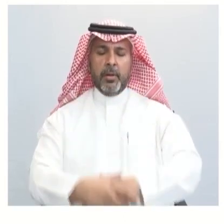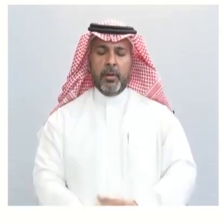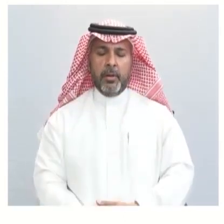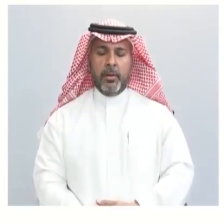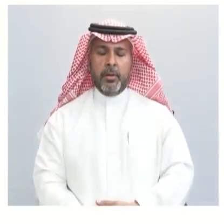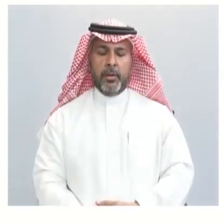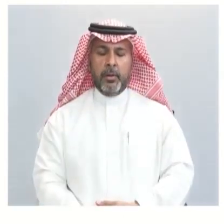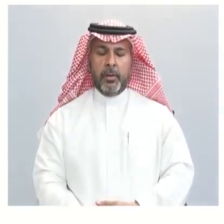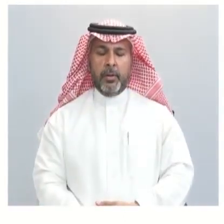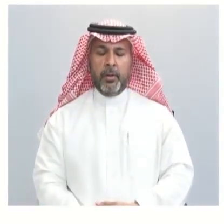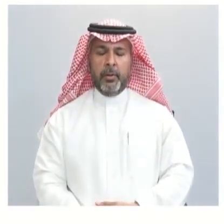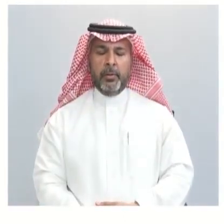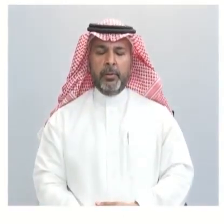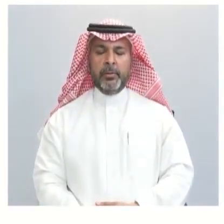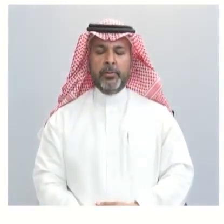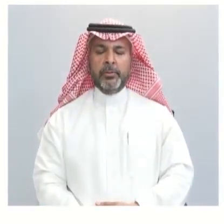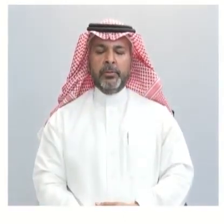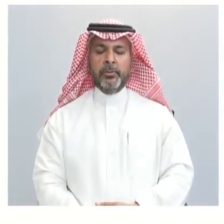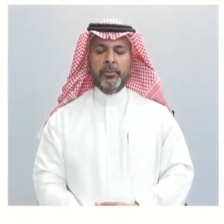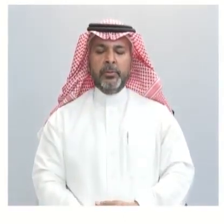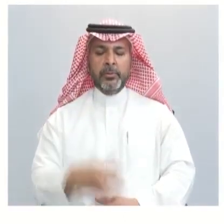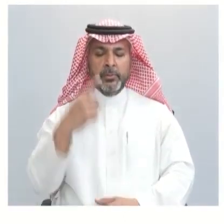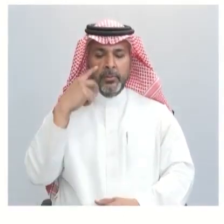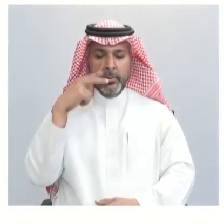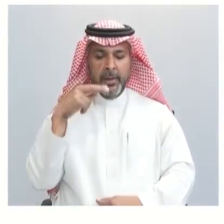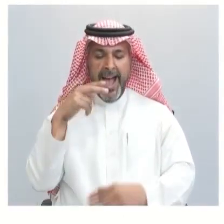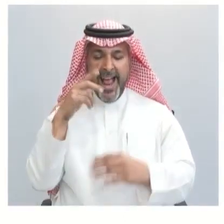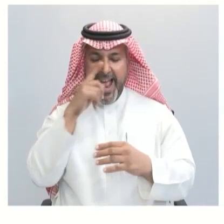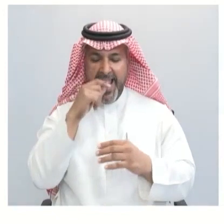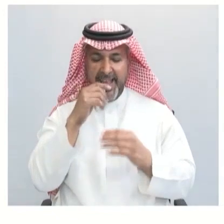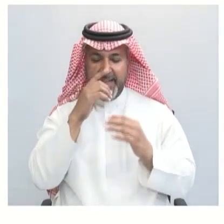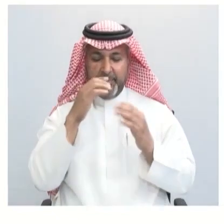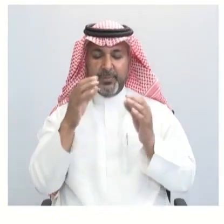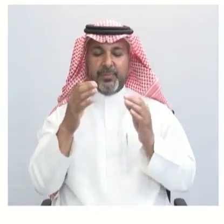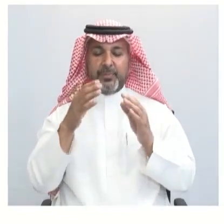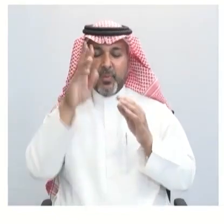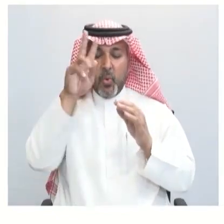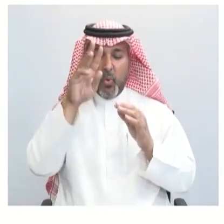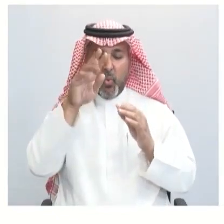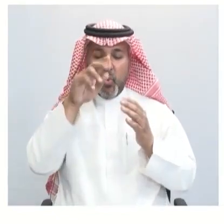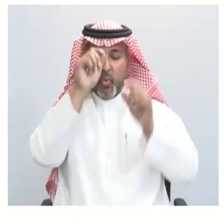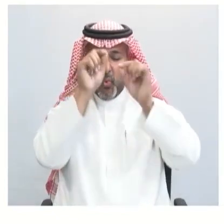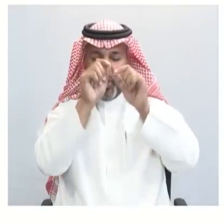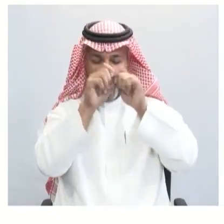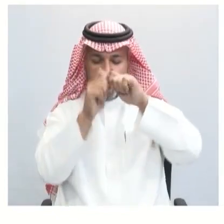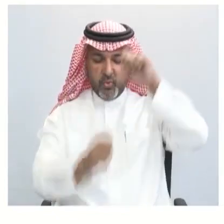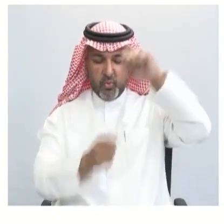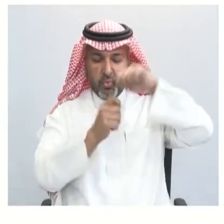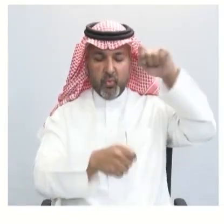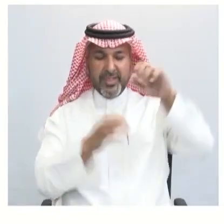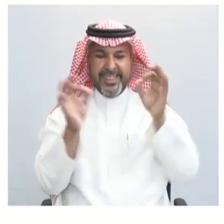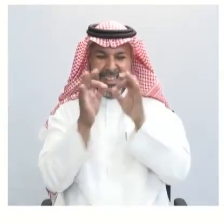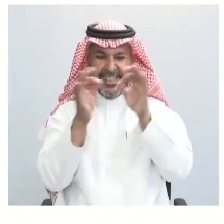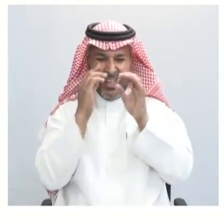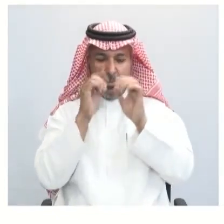لانه بيكون مضروب فيها له خطوط تقارب راسيه وافقيه خط التقارب الراسي خط